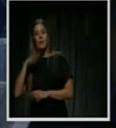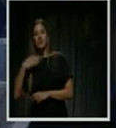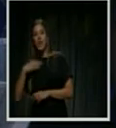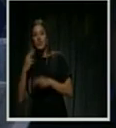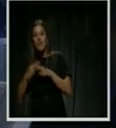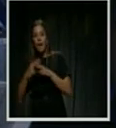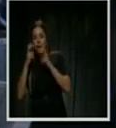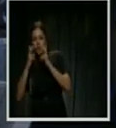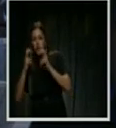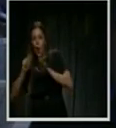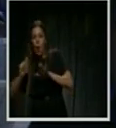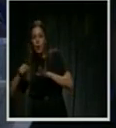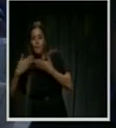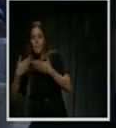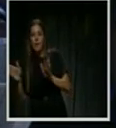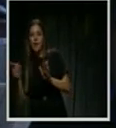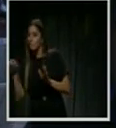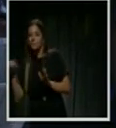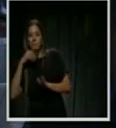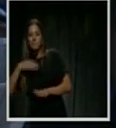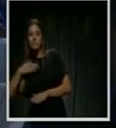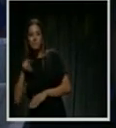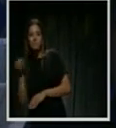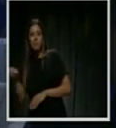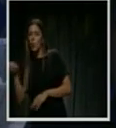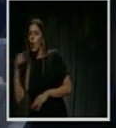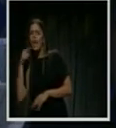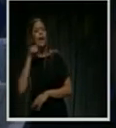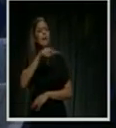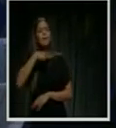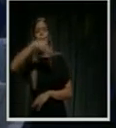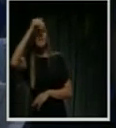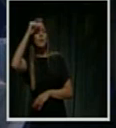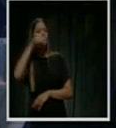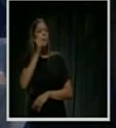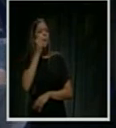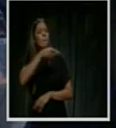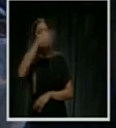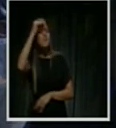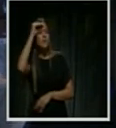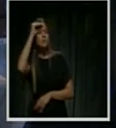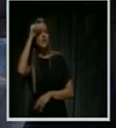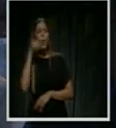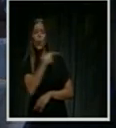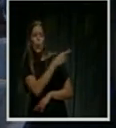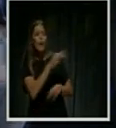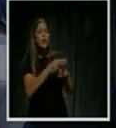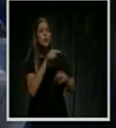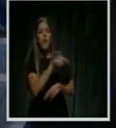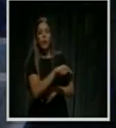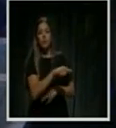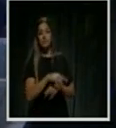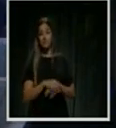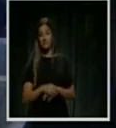ma s-sirx, ma għal-liex, għalla ma tifimx. Alla ma jużawk, alla tħallihomx jużawk. U meta